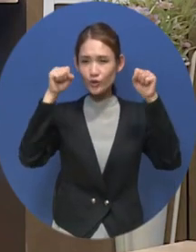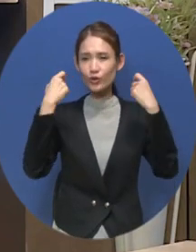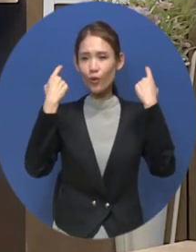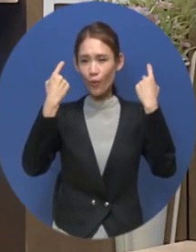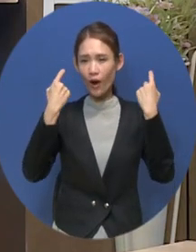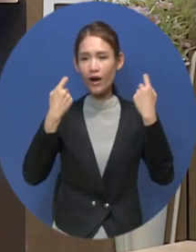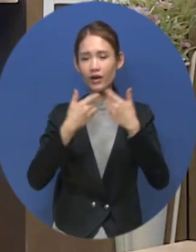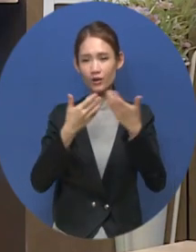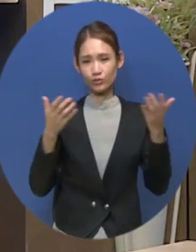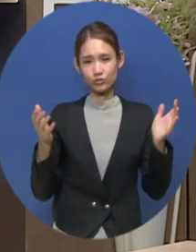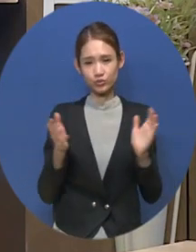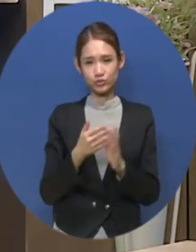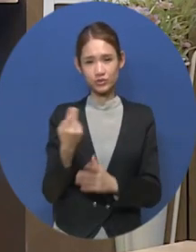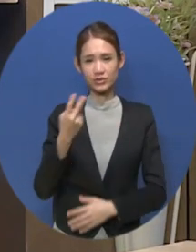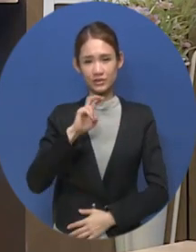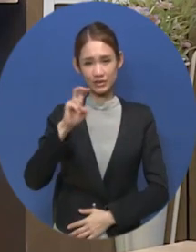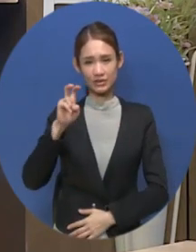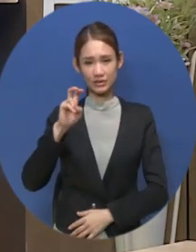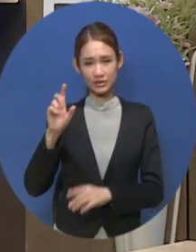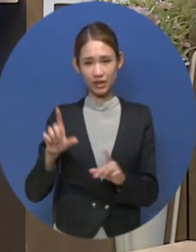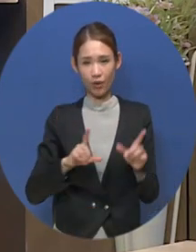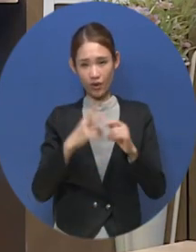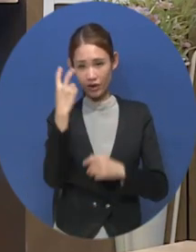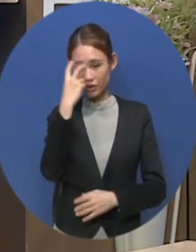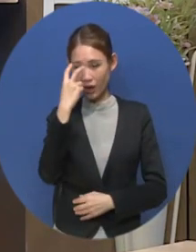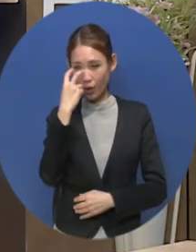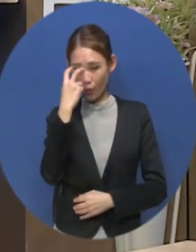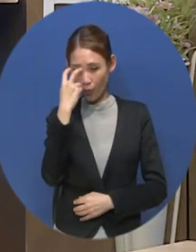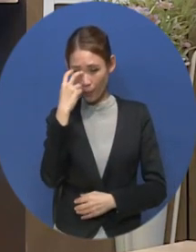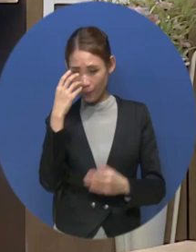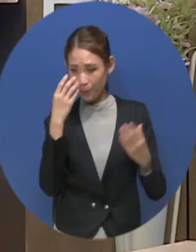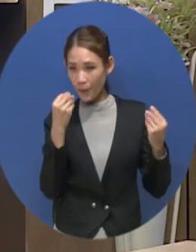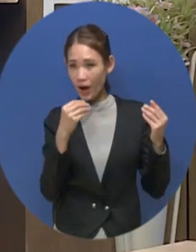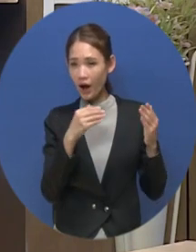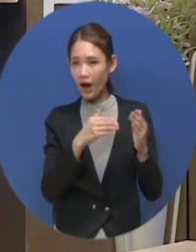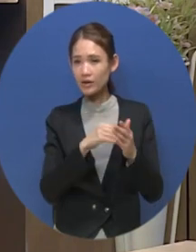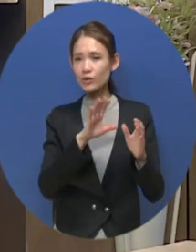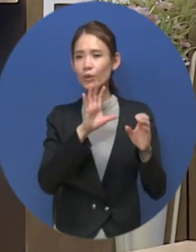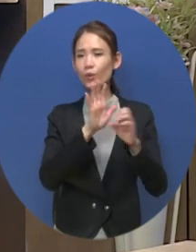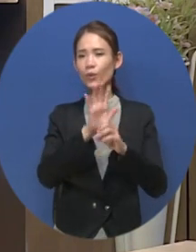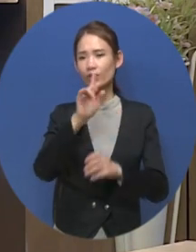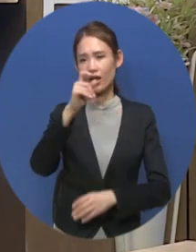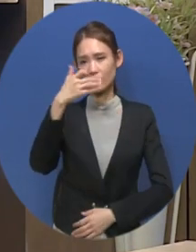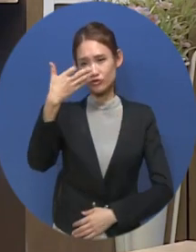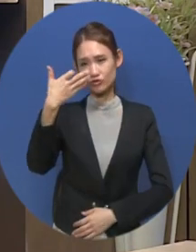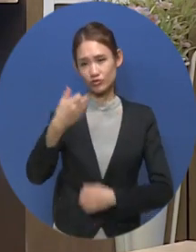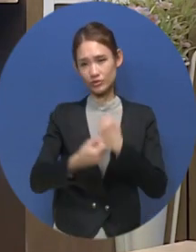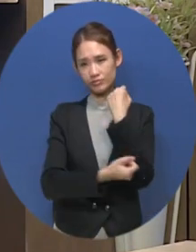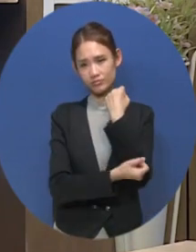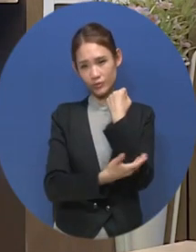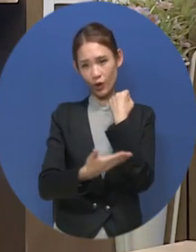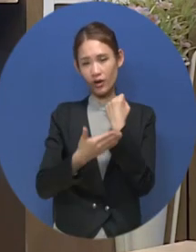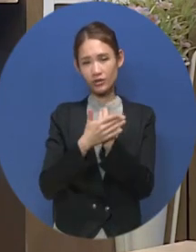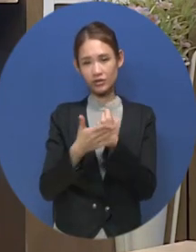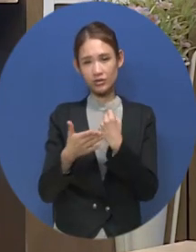2020년 장애인 생활체육 조사를 했어요. 근데 여기서 이제 코로나19 영향으로 장애인의 생활체육